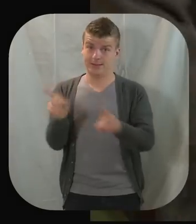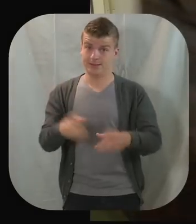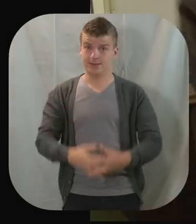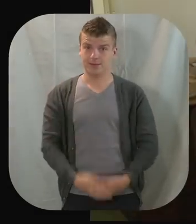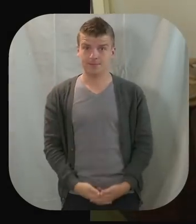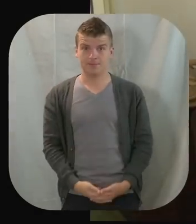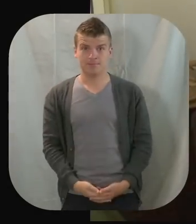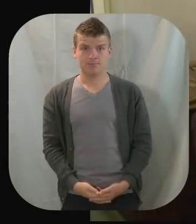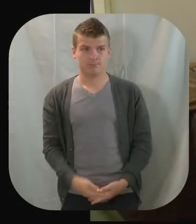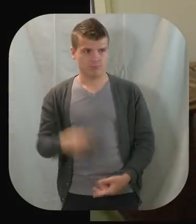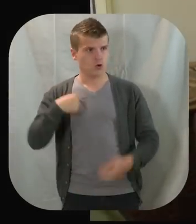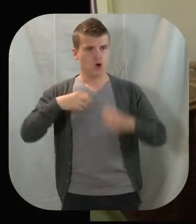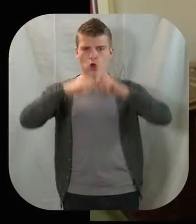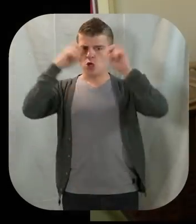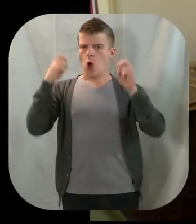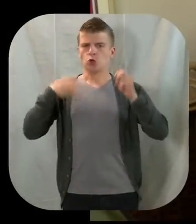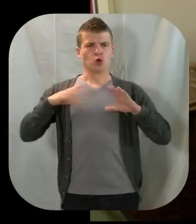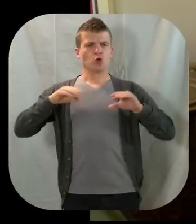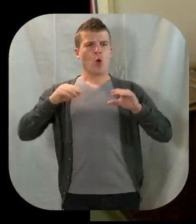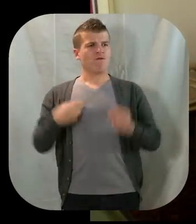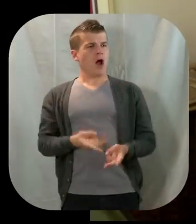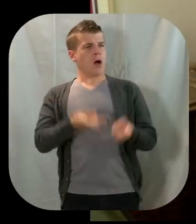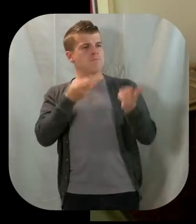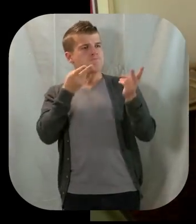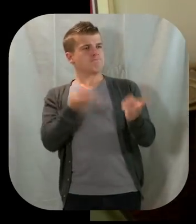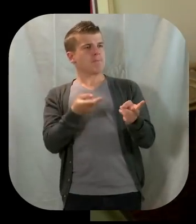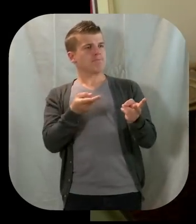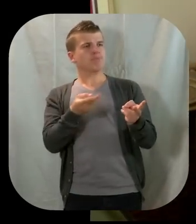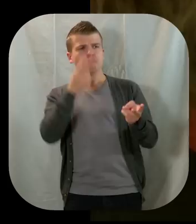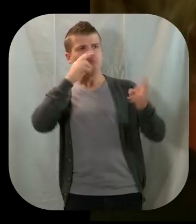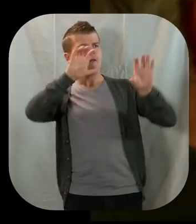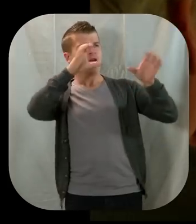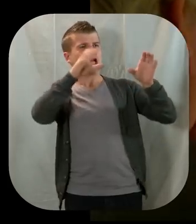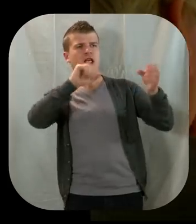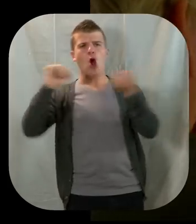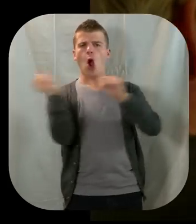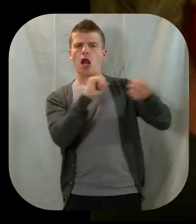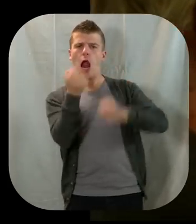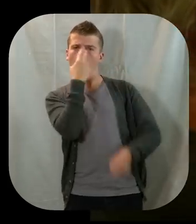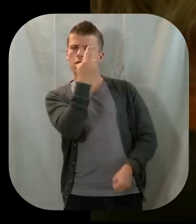Da kann ich mich zu Hause aufs Sofa setzen und mir den Orkan im Fernsehen angucken.